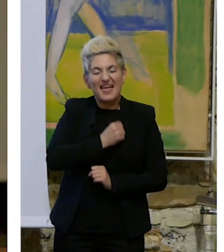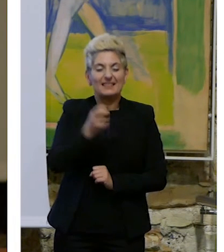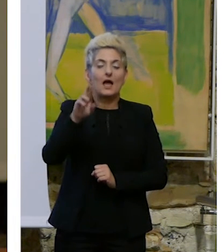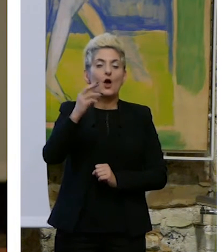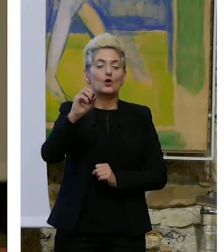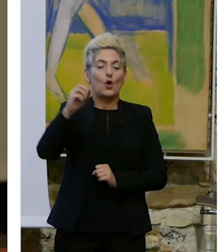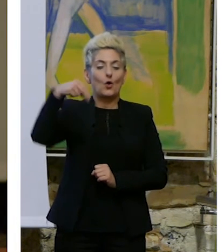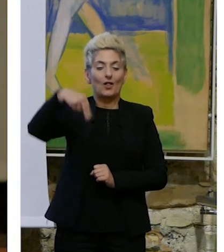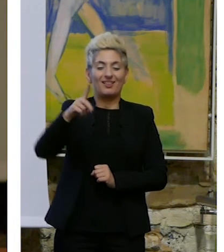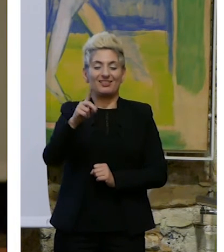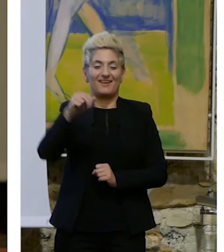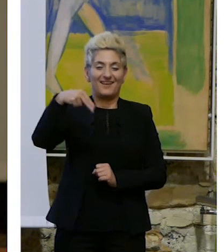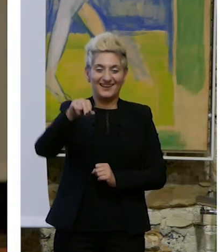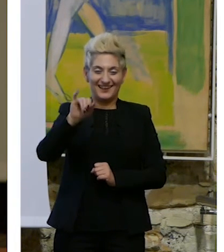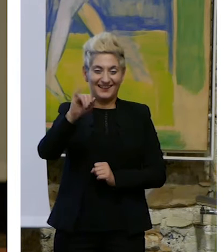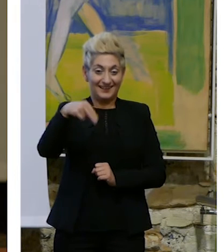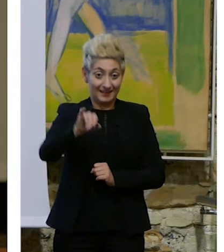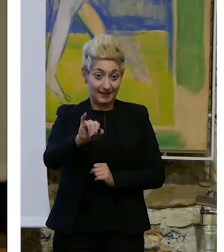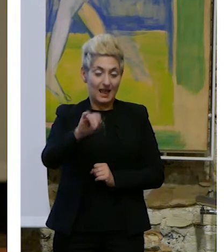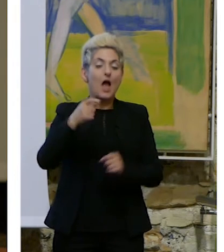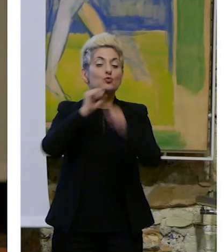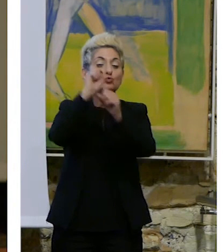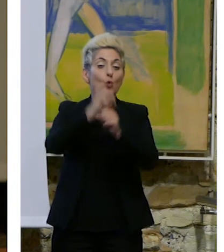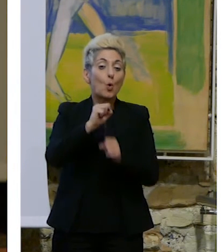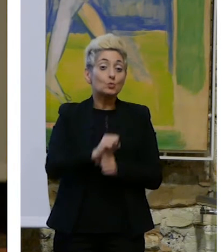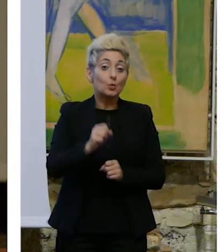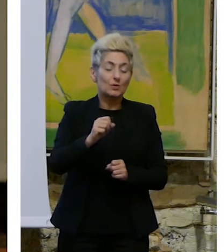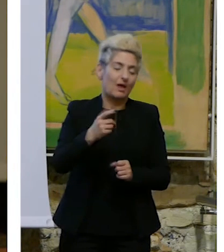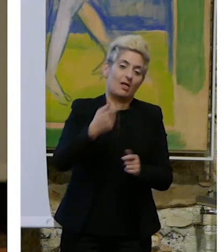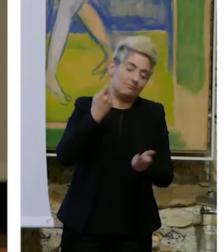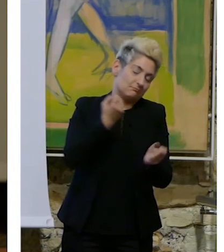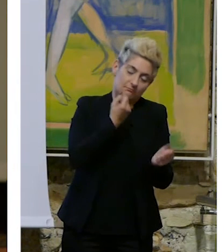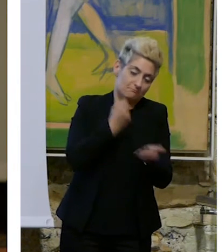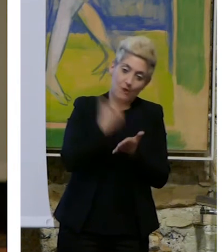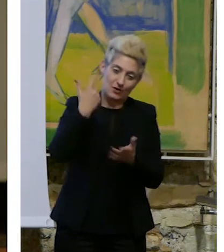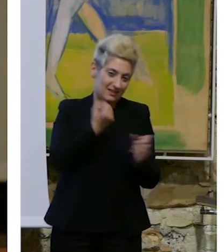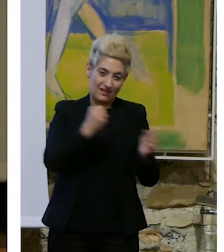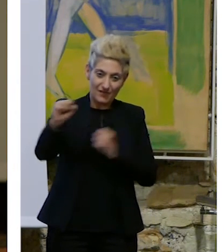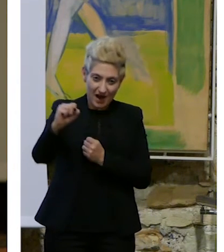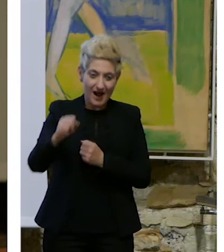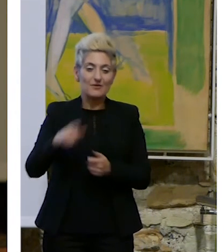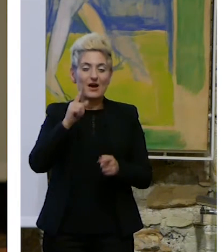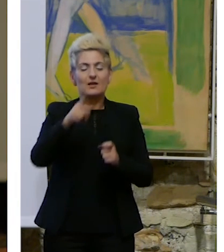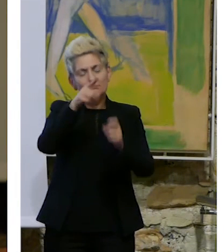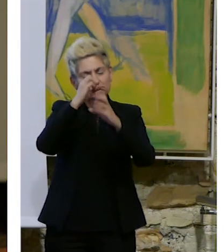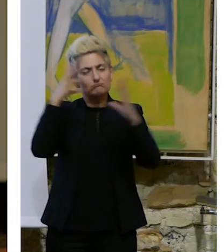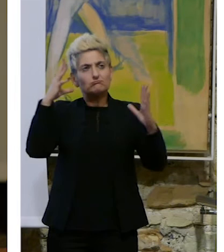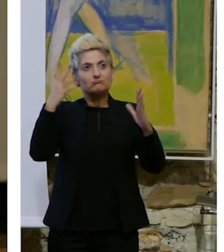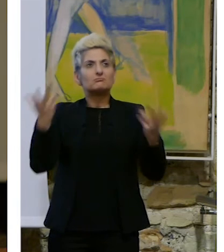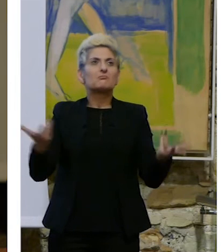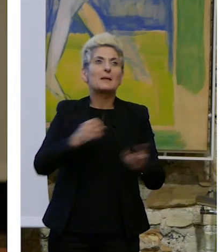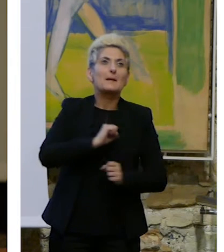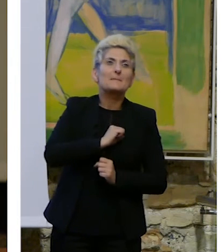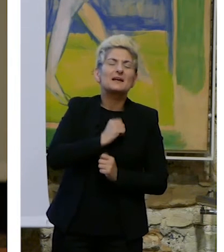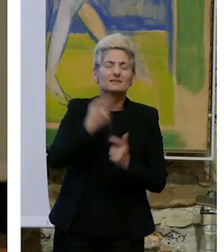un'idea di che cos'è la Pietà Rondanini. D'altro canto anche uno che entra in Vaticano si fa solo che un'idea della Pietà Rondanini,